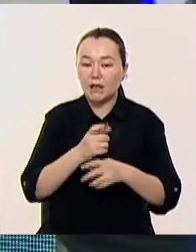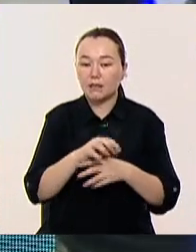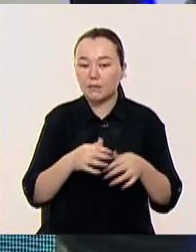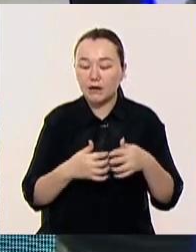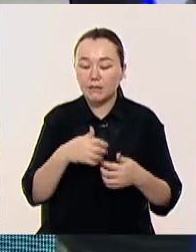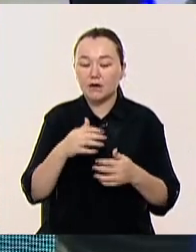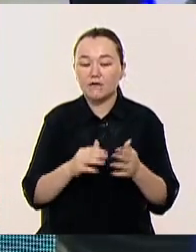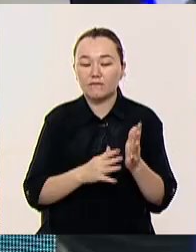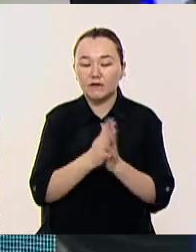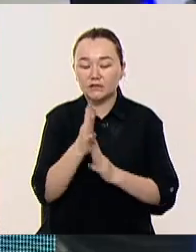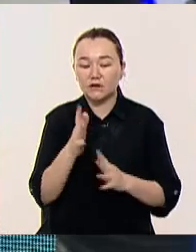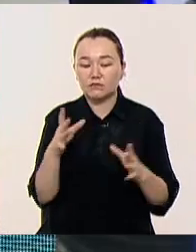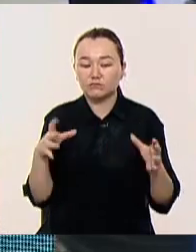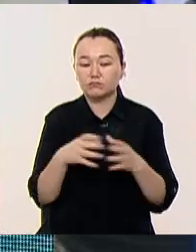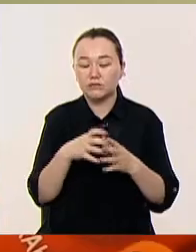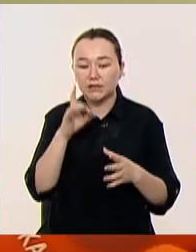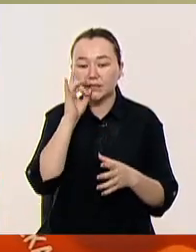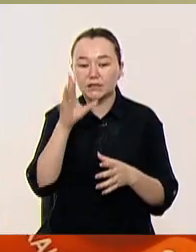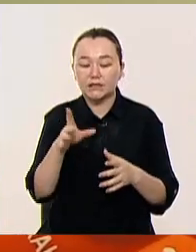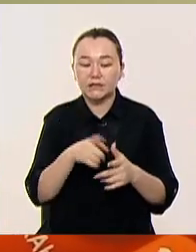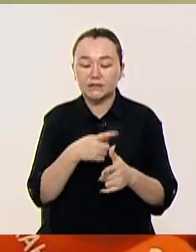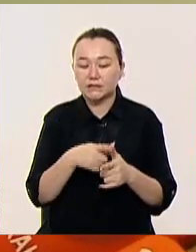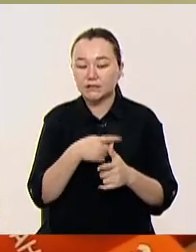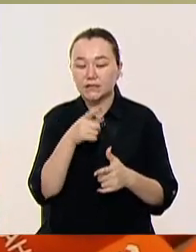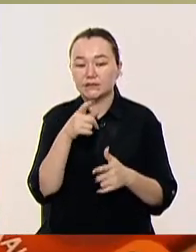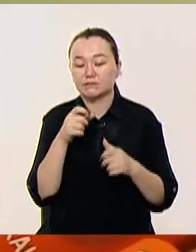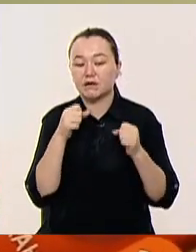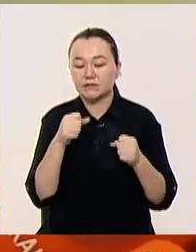вырастившего целую плеяду именитых спортсменов. Когда спортсмены